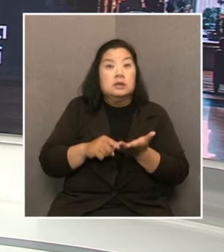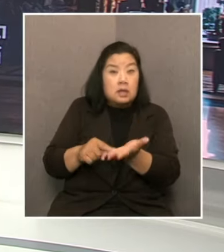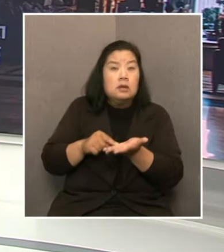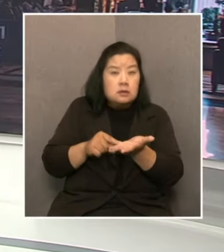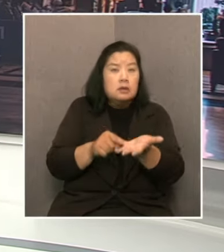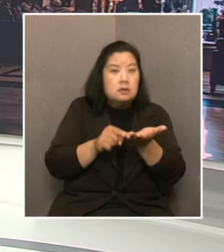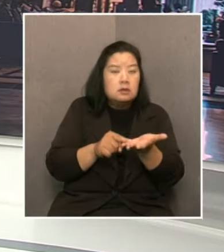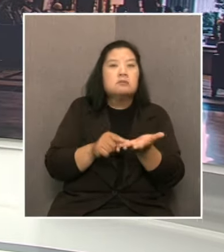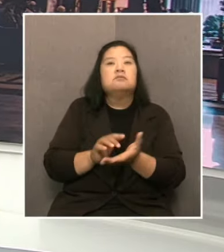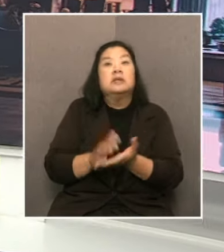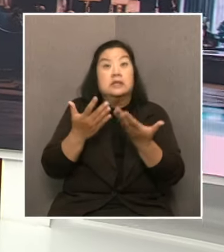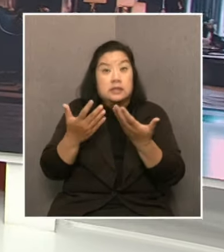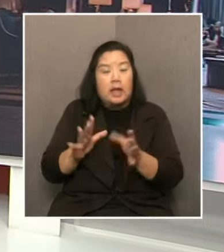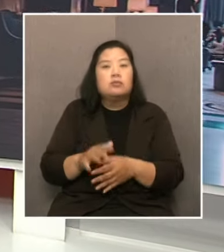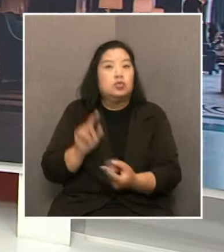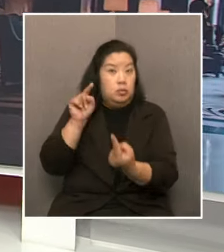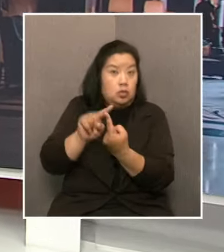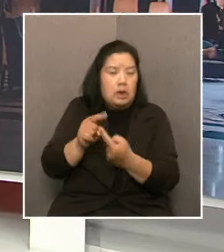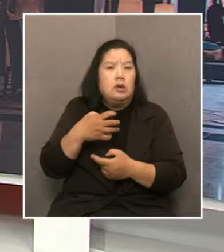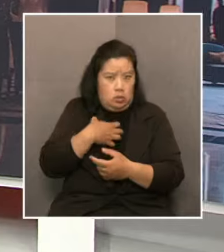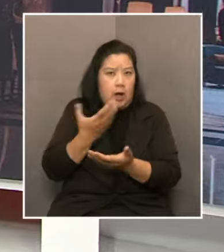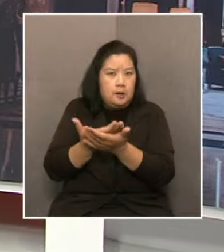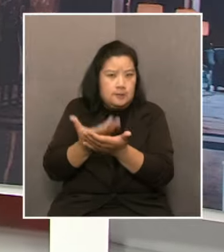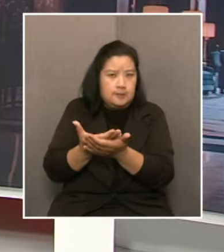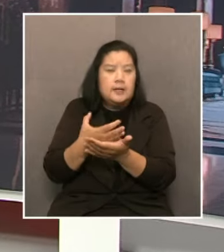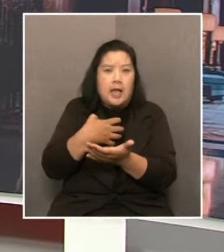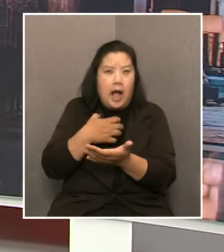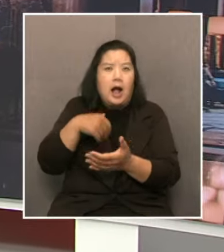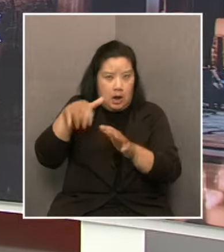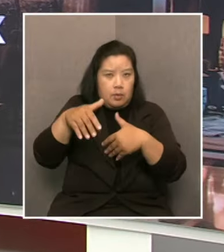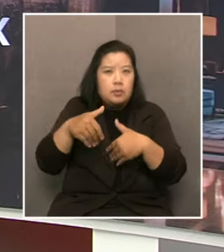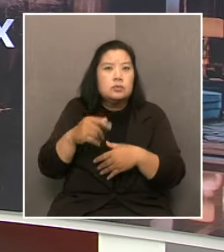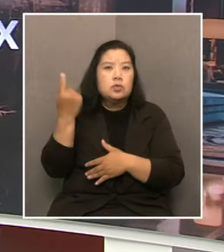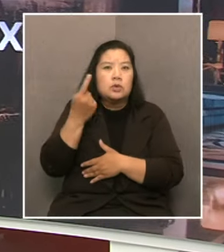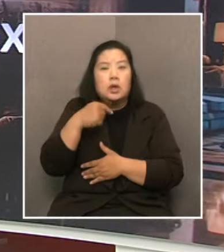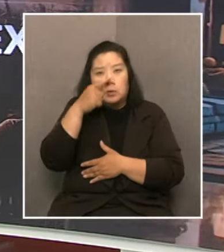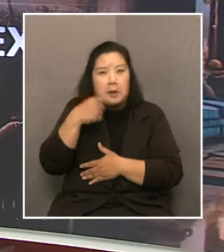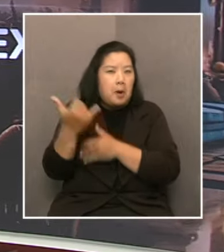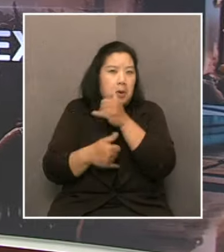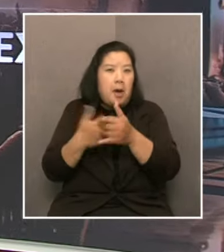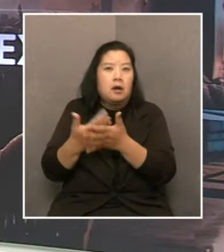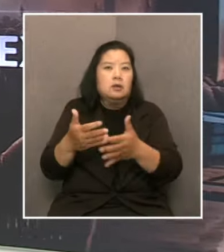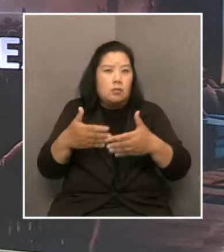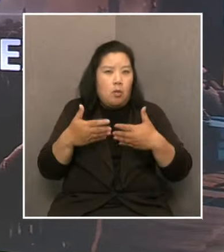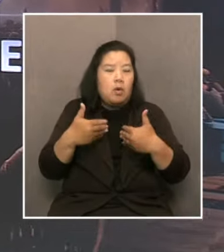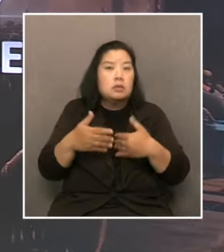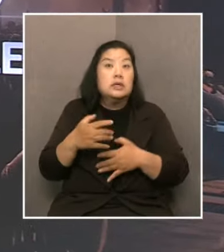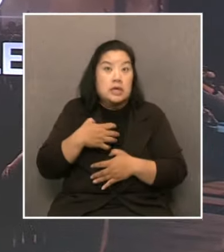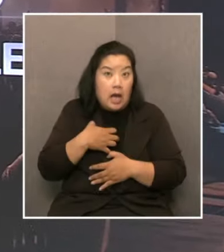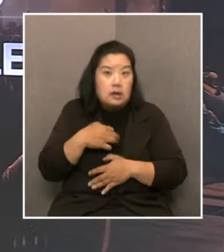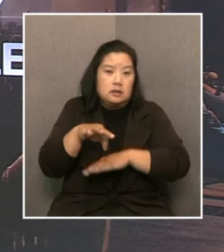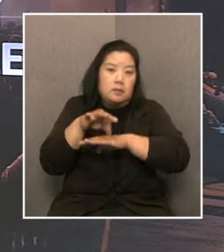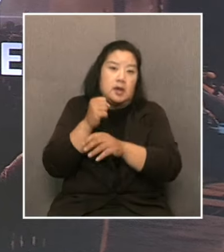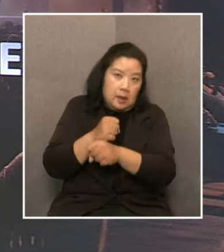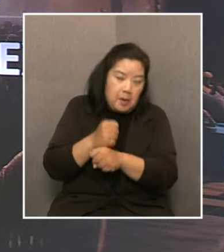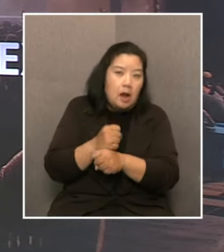ครับจุดประสงค์สำคัญของเราก็คือการดึงดูดเม็ดเงินจากภาคการท่องเที่ยวให้เข้ามาที่ประเทศไทยของเรานะก่อให้เกิดการจ้างนานมีการ